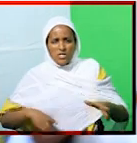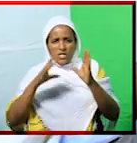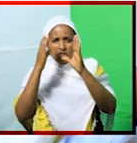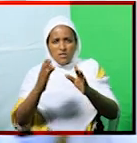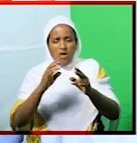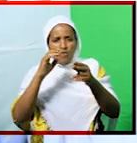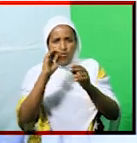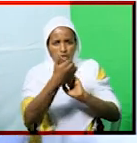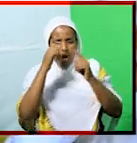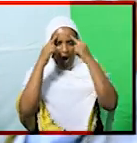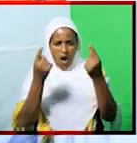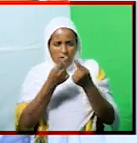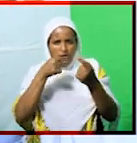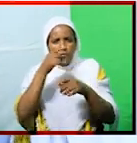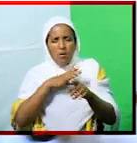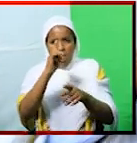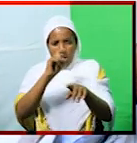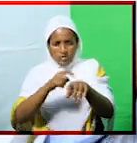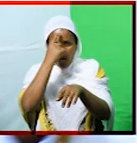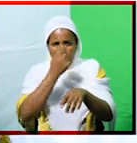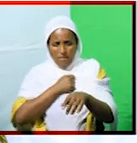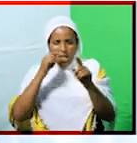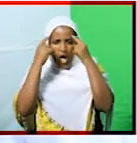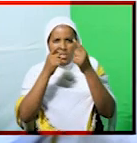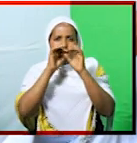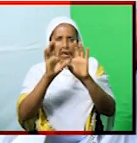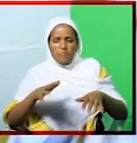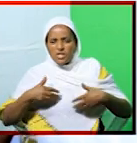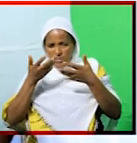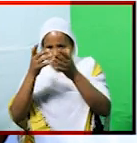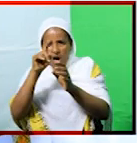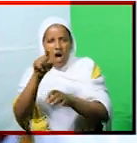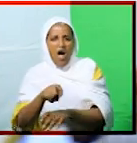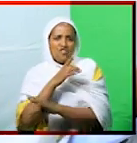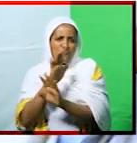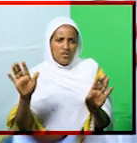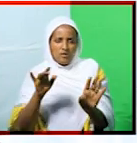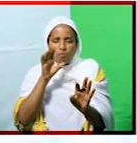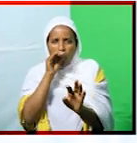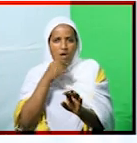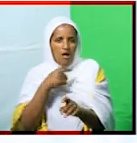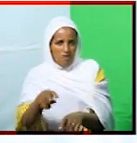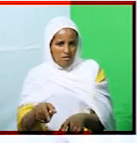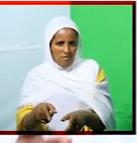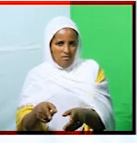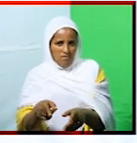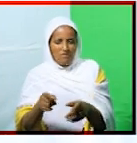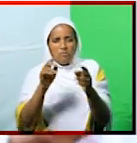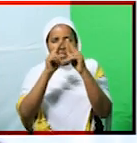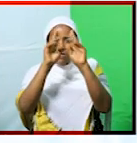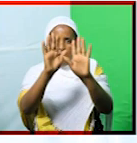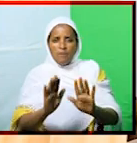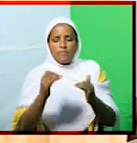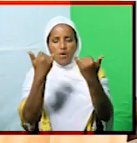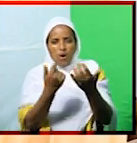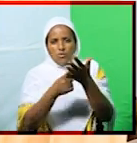ደግሞ ኃጢአት የሚባል የለም፣ አንዴ ካመን ኃጢአት የሚባል የለም፣ ንስሐ የሚባል አያስፈልግም የሚሉ ሁሉ ነበሩ። በጣም ይገርማል።